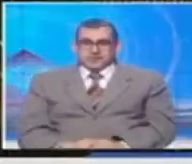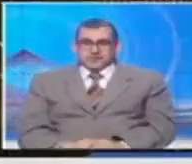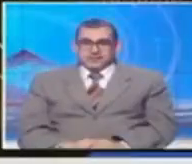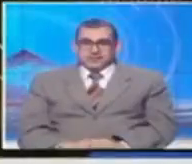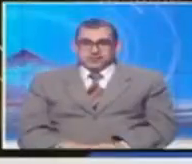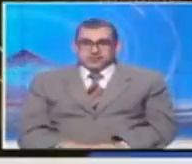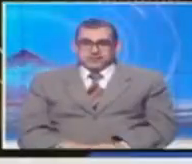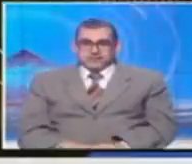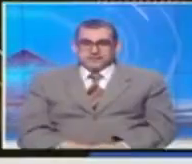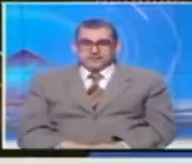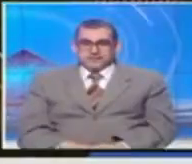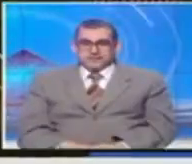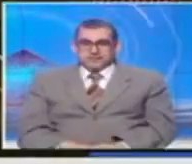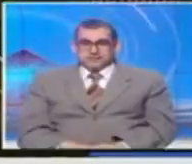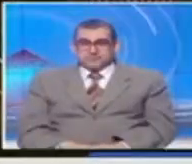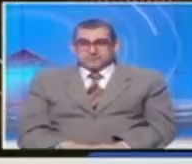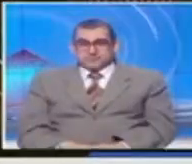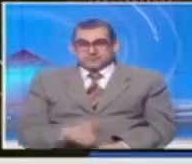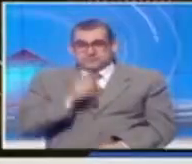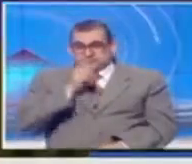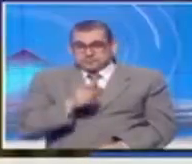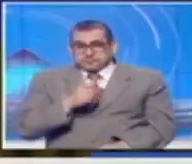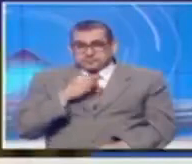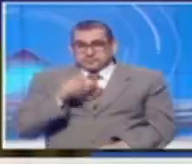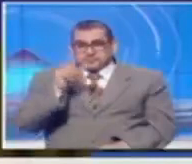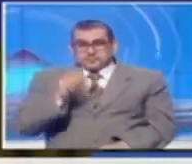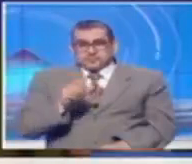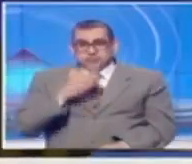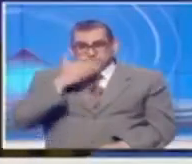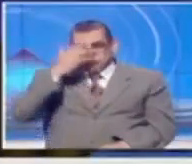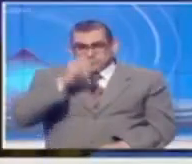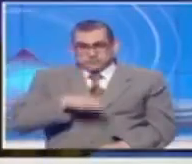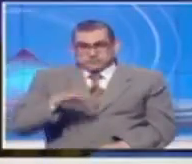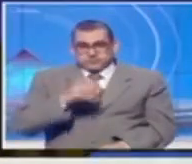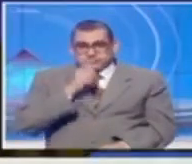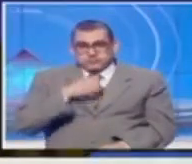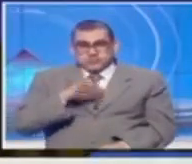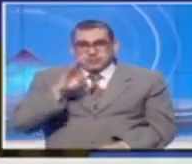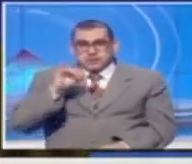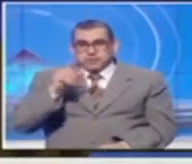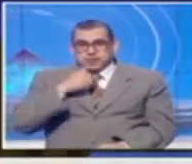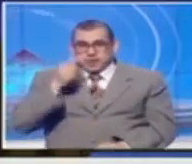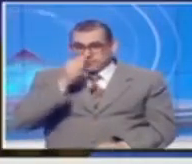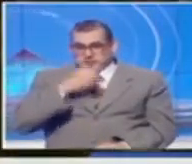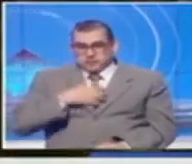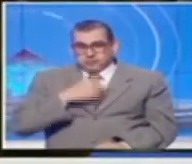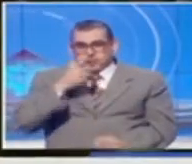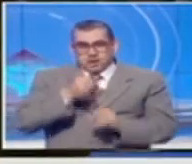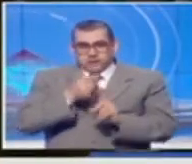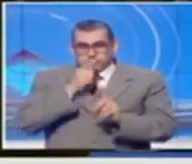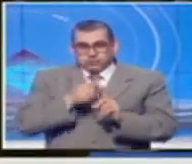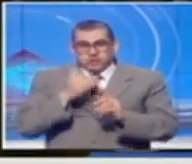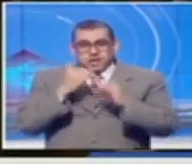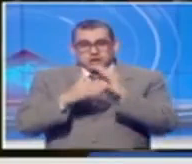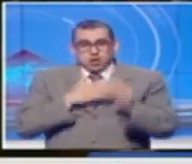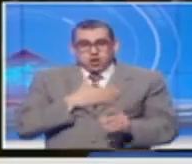سعيد بكل النجوم العظام الموجودين معنا النهاردة. طبعا سمير كان صديق عزيز عليا جدا. برسالة